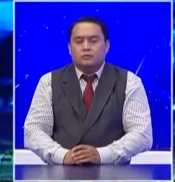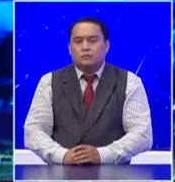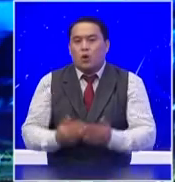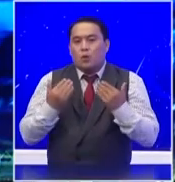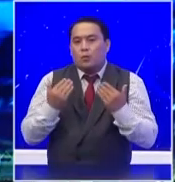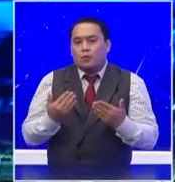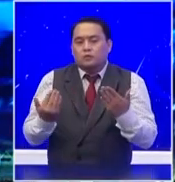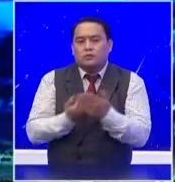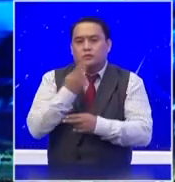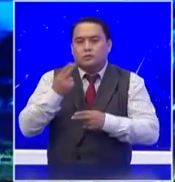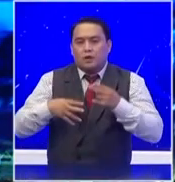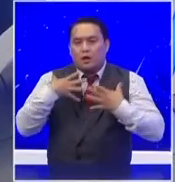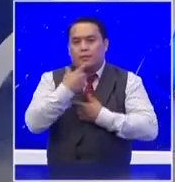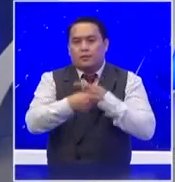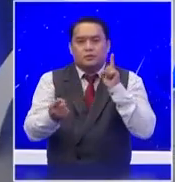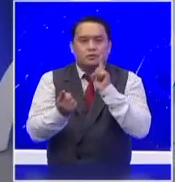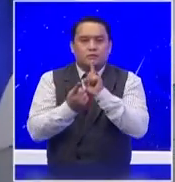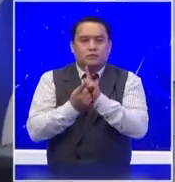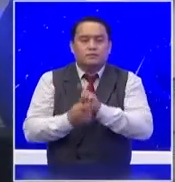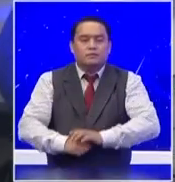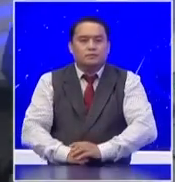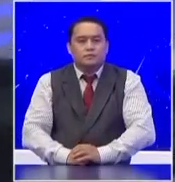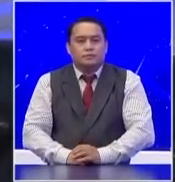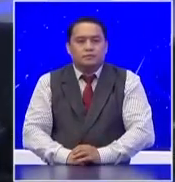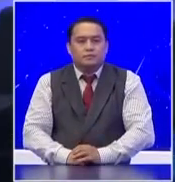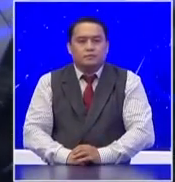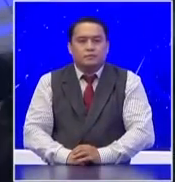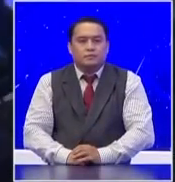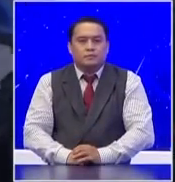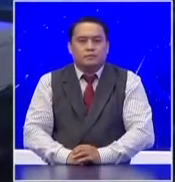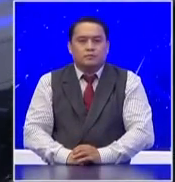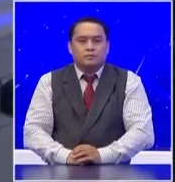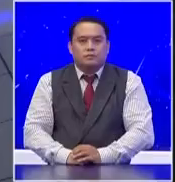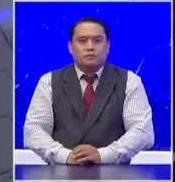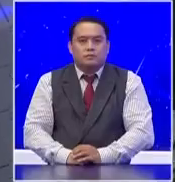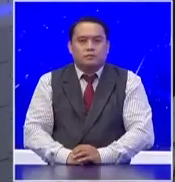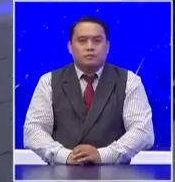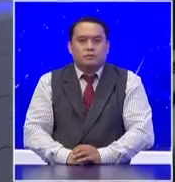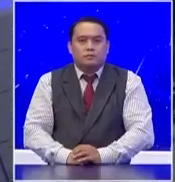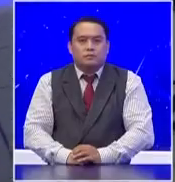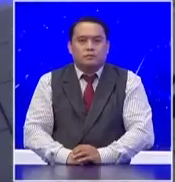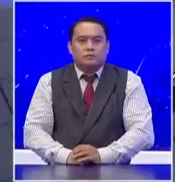Бүгінге келіп түскен ақпараттар легі осындай. Назарларыңызға рахмет. Амандықта жүздескенше.